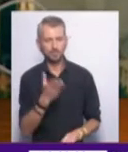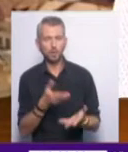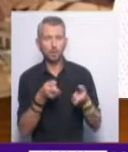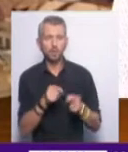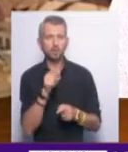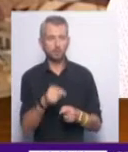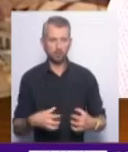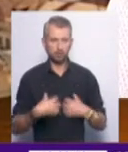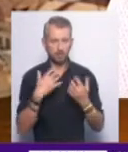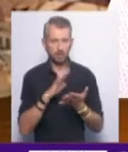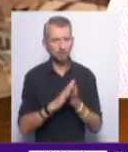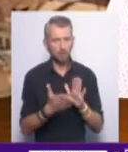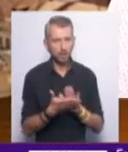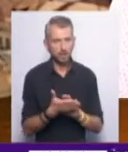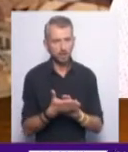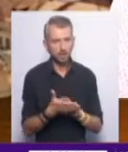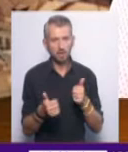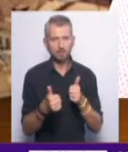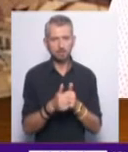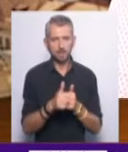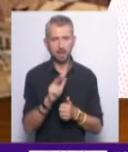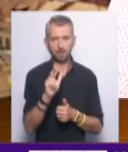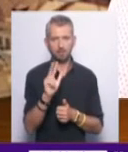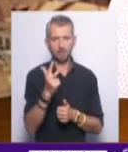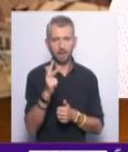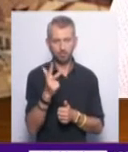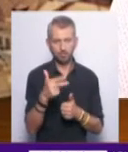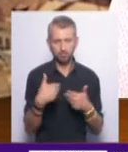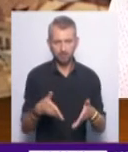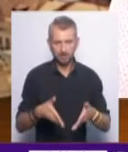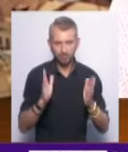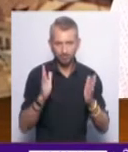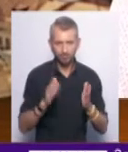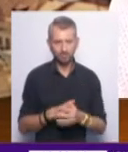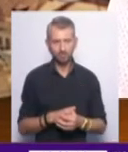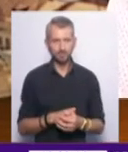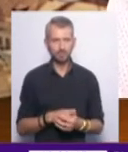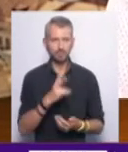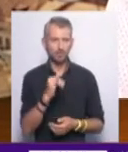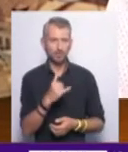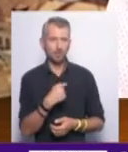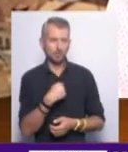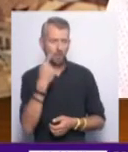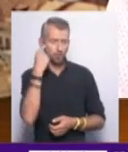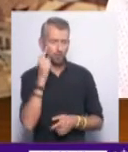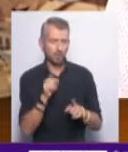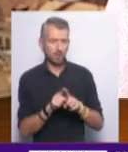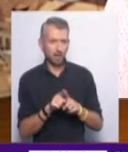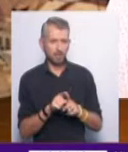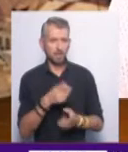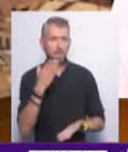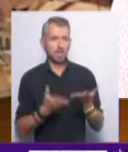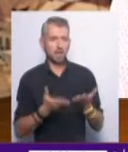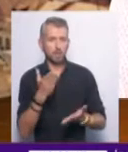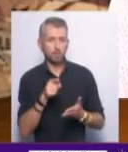там жахлива ситуація біля третього під'їзду, то Ну, я думаю так, на, якщо б